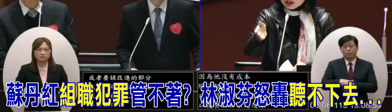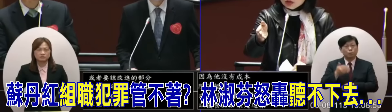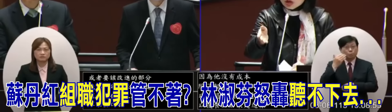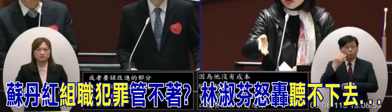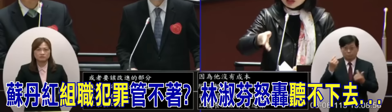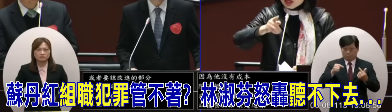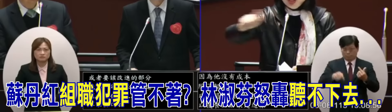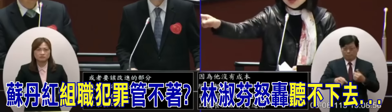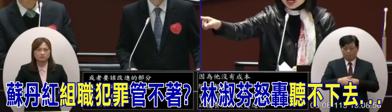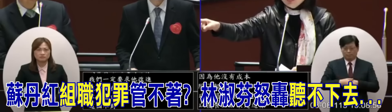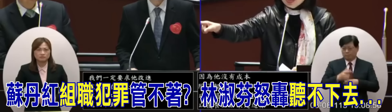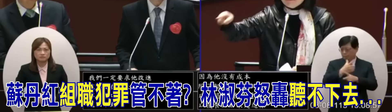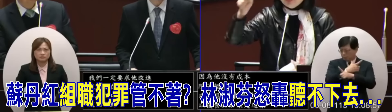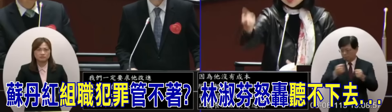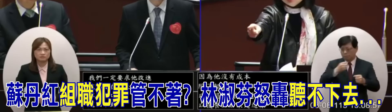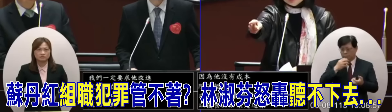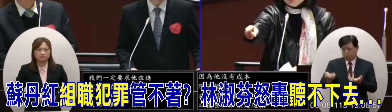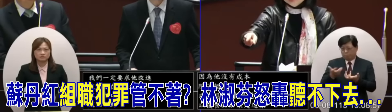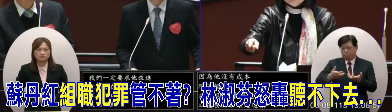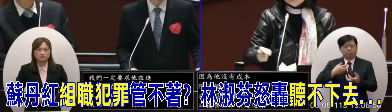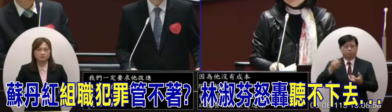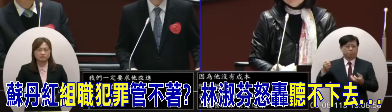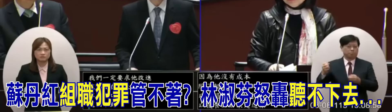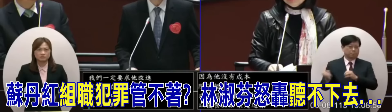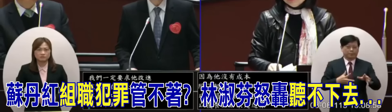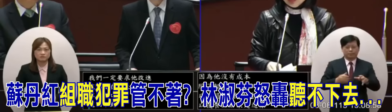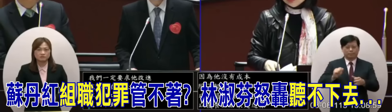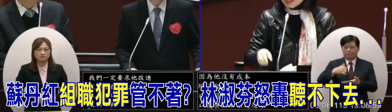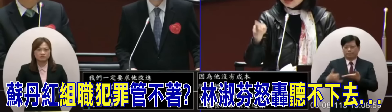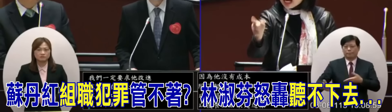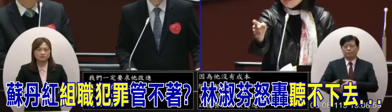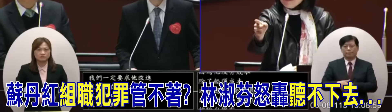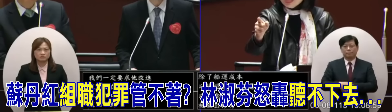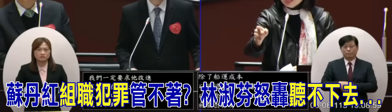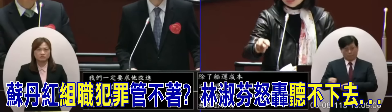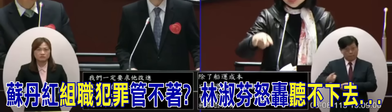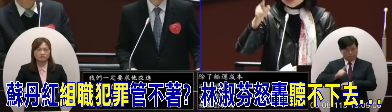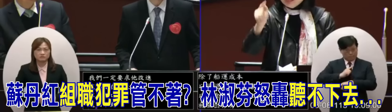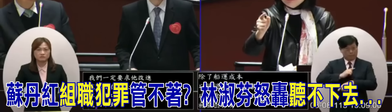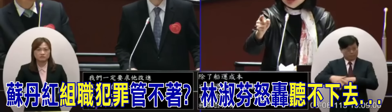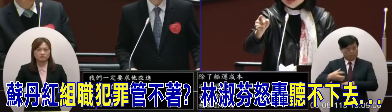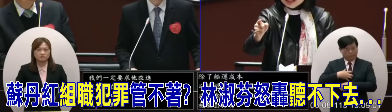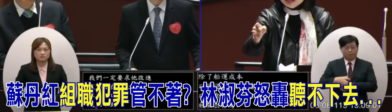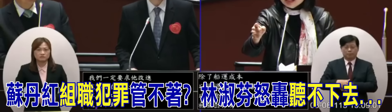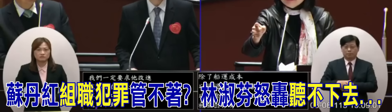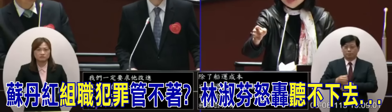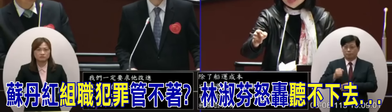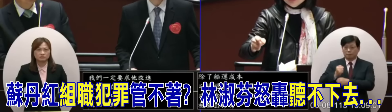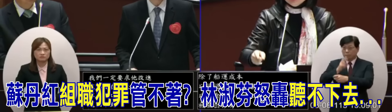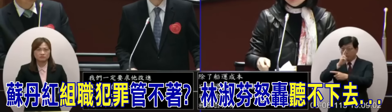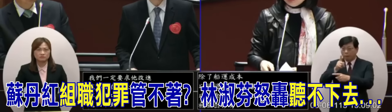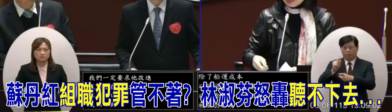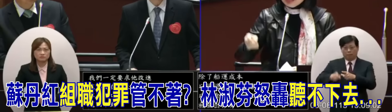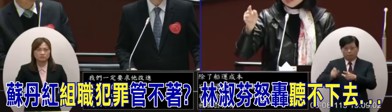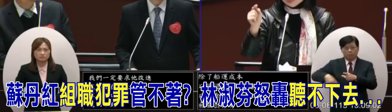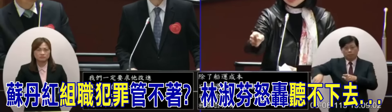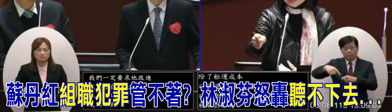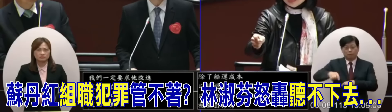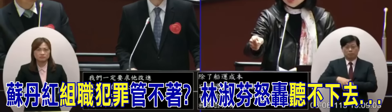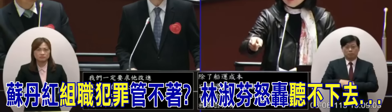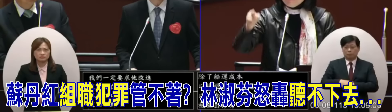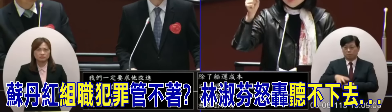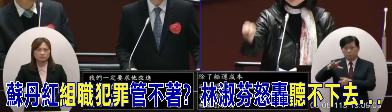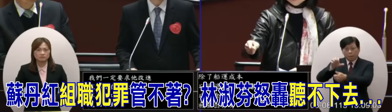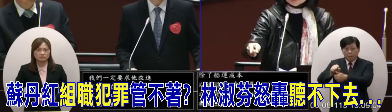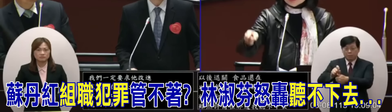果有这种状况，一律销毁，不准退关。他才会怕，做唔到代志的业者，然后叫